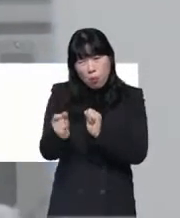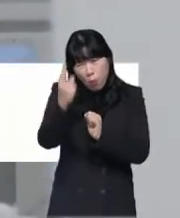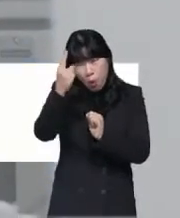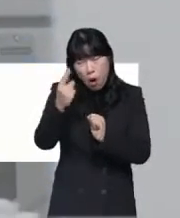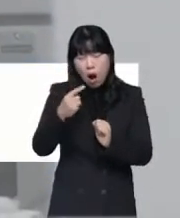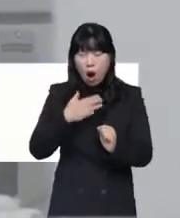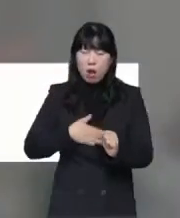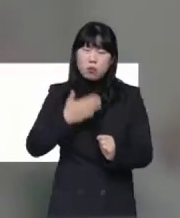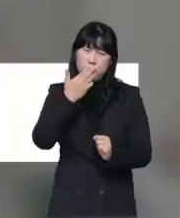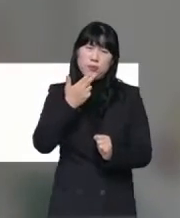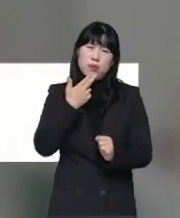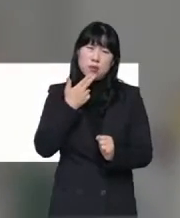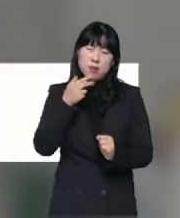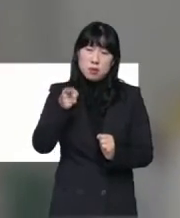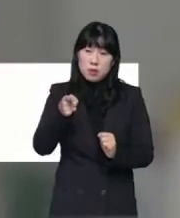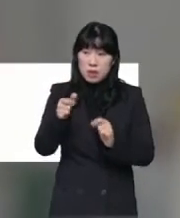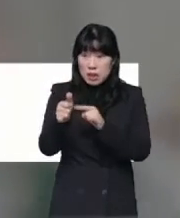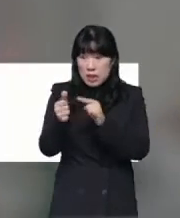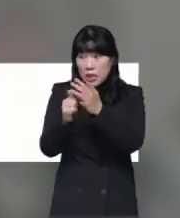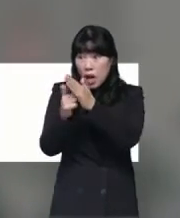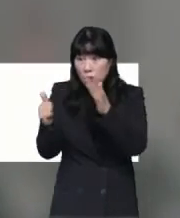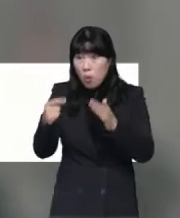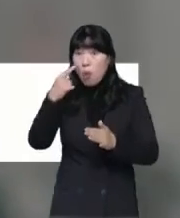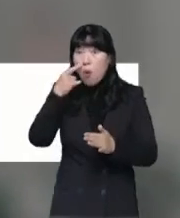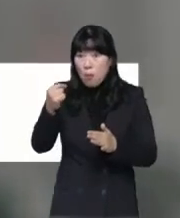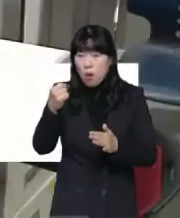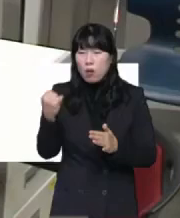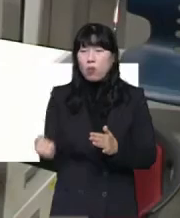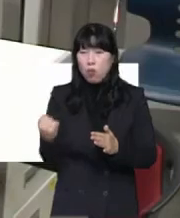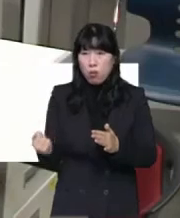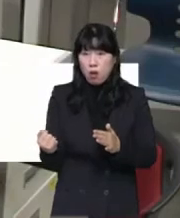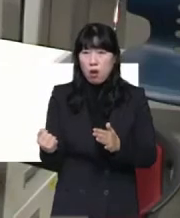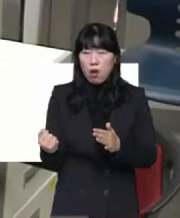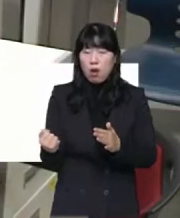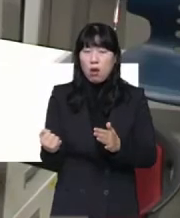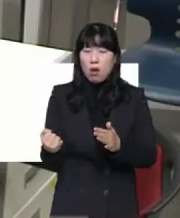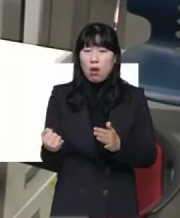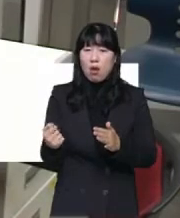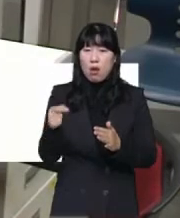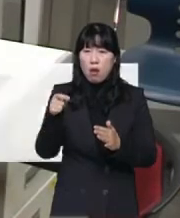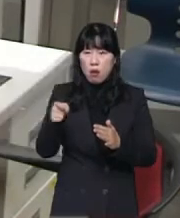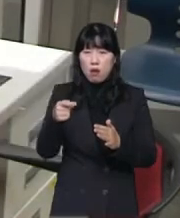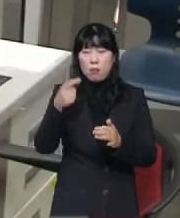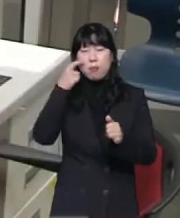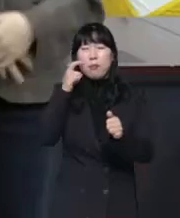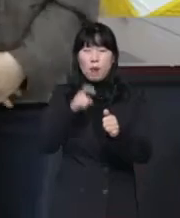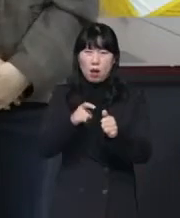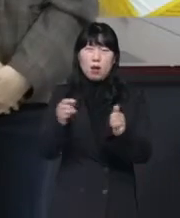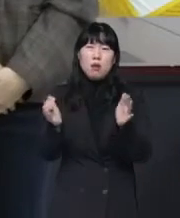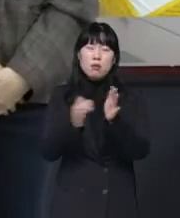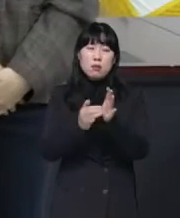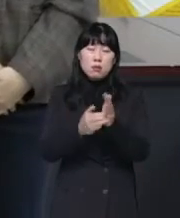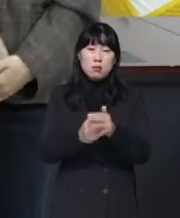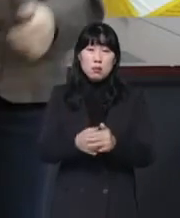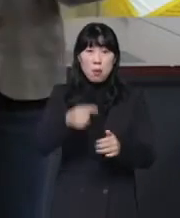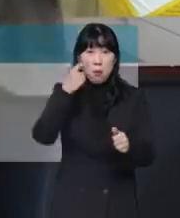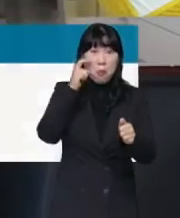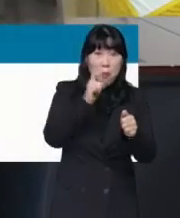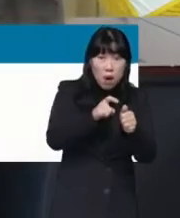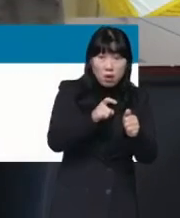오리 뭐 중인 상황에서 a 씨의 가족인 어머니와 여동생도 양상 판정을 받았습니다 밥